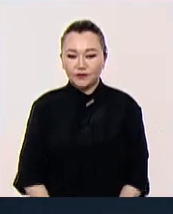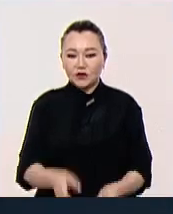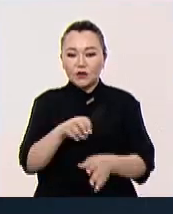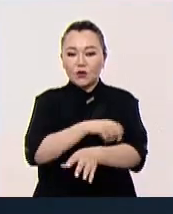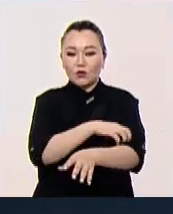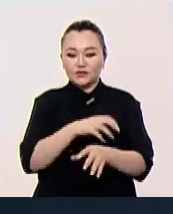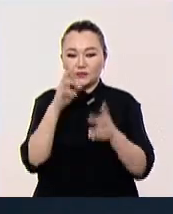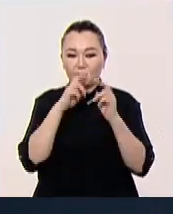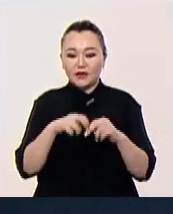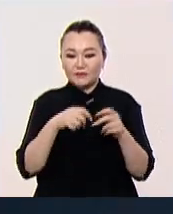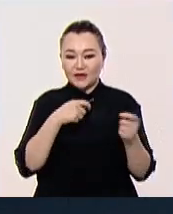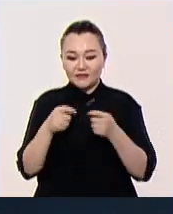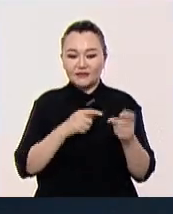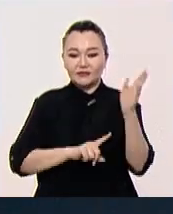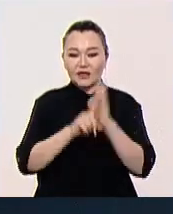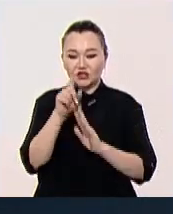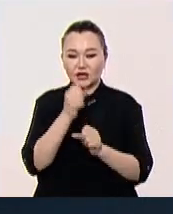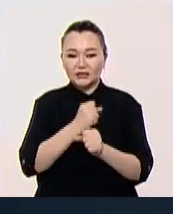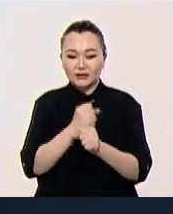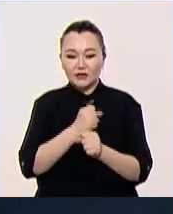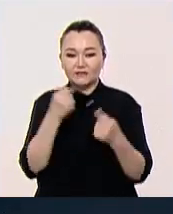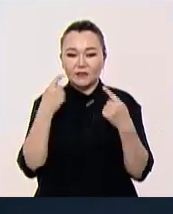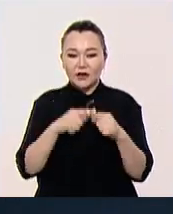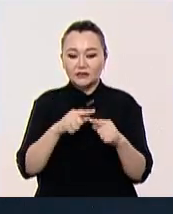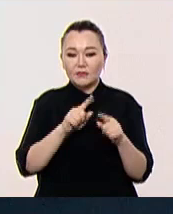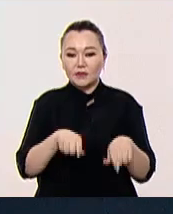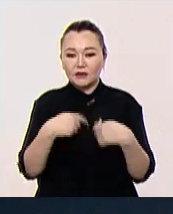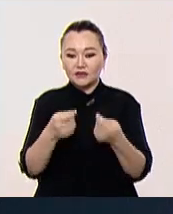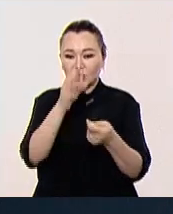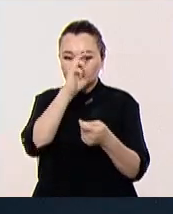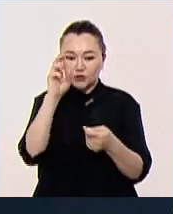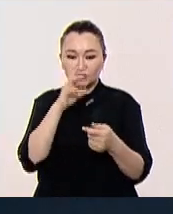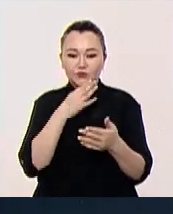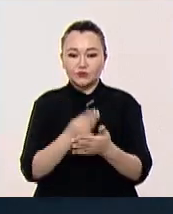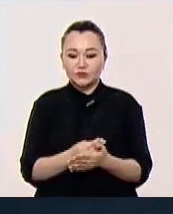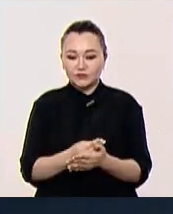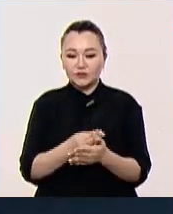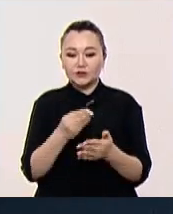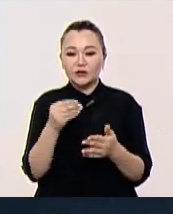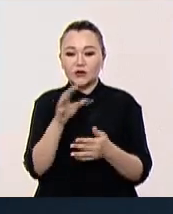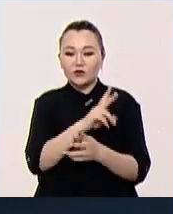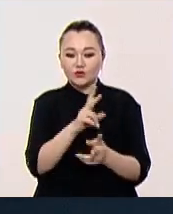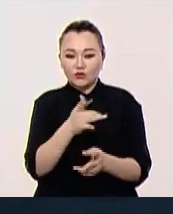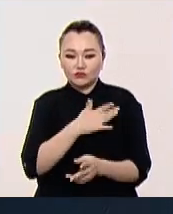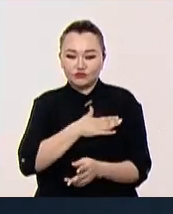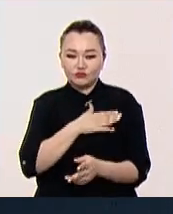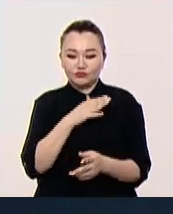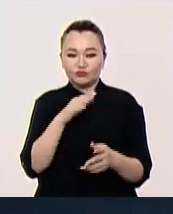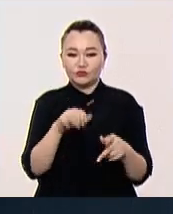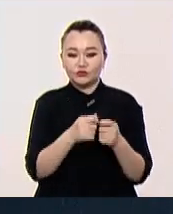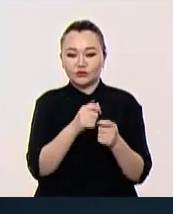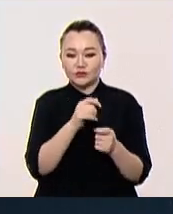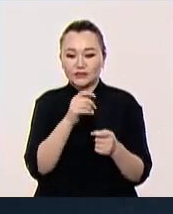Комиссия при правительстве начала разрабатывать механизмы передачи в государственную собственность необоснованно приватизированных